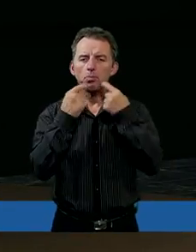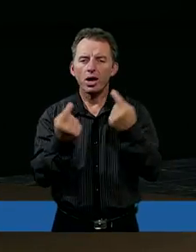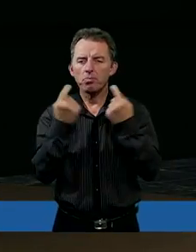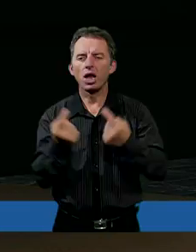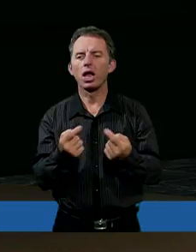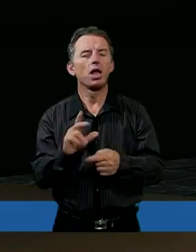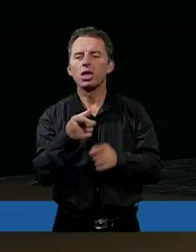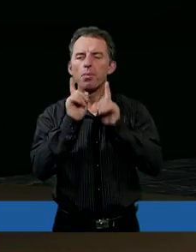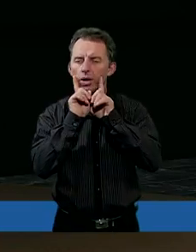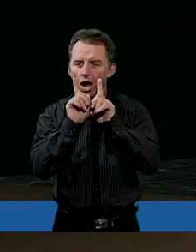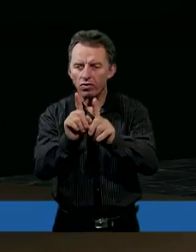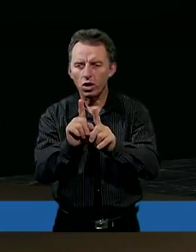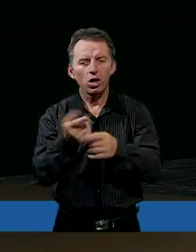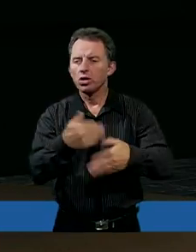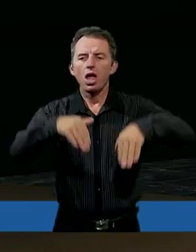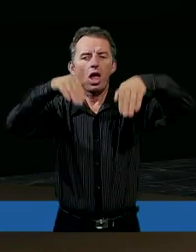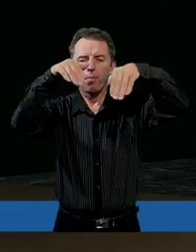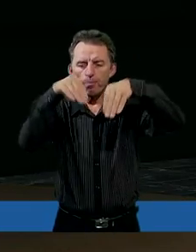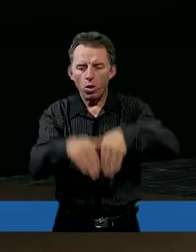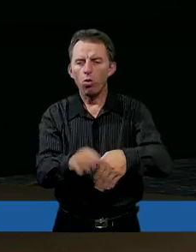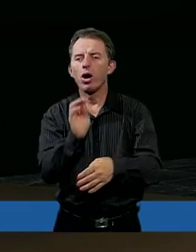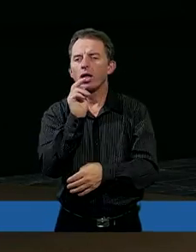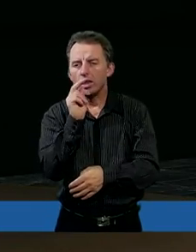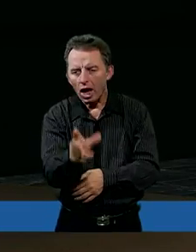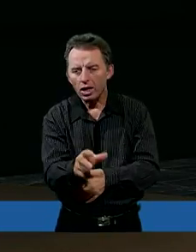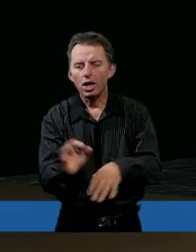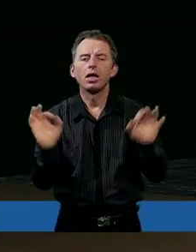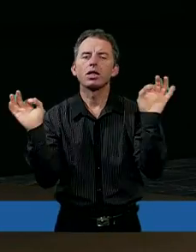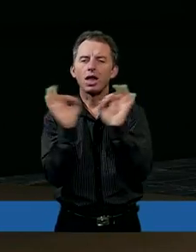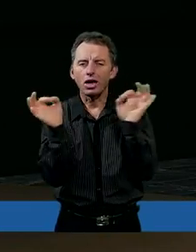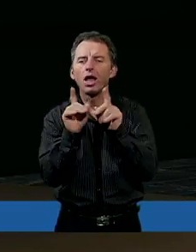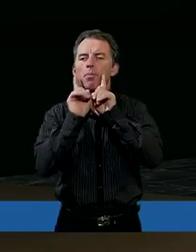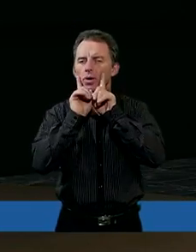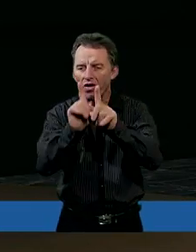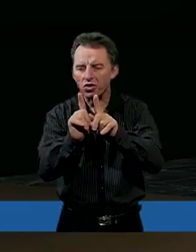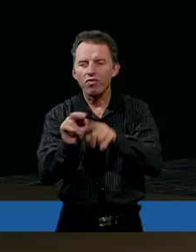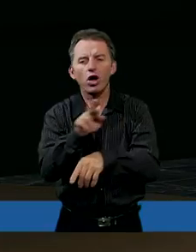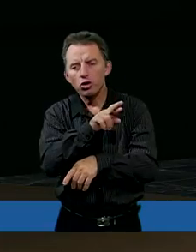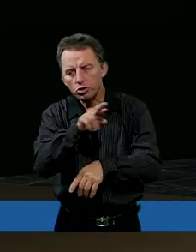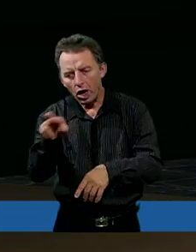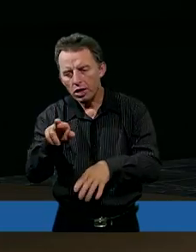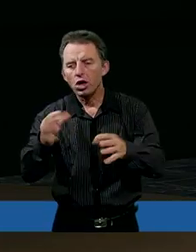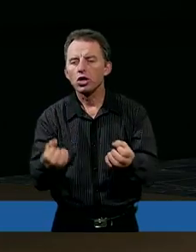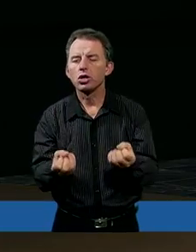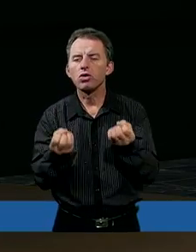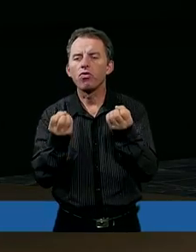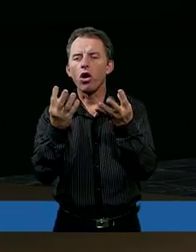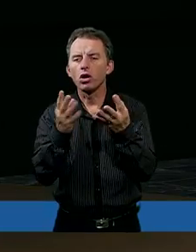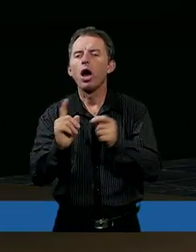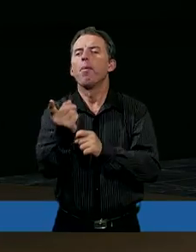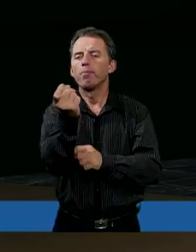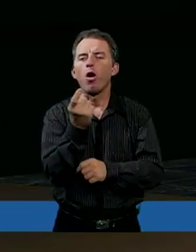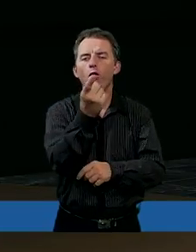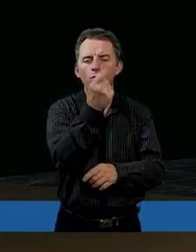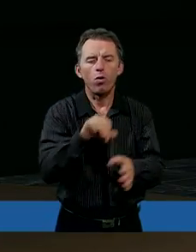mityczna, nierealna, nie mogła takich straszliwych, realnych rzeczy stworzyć, powołać